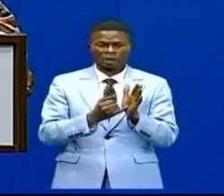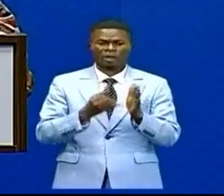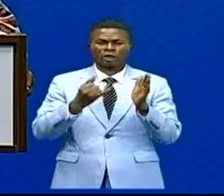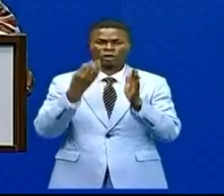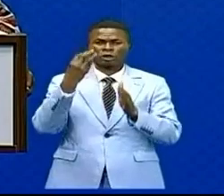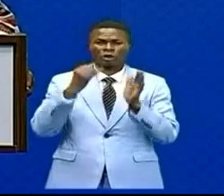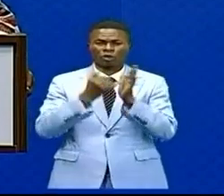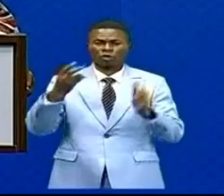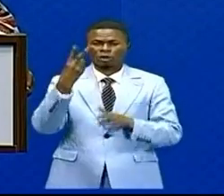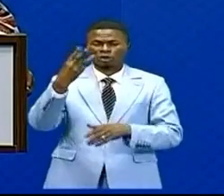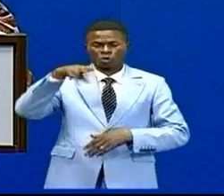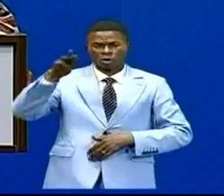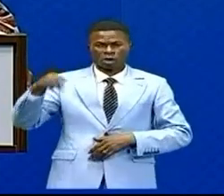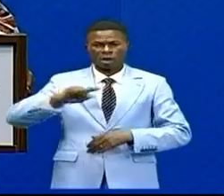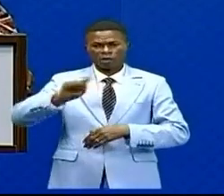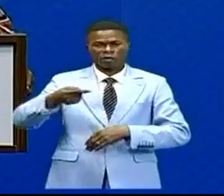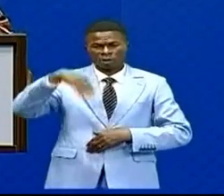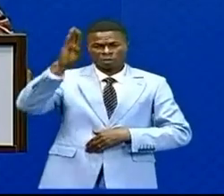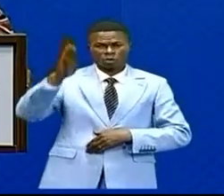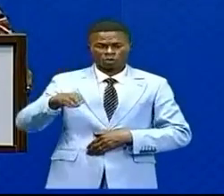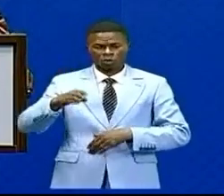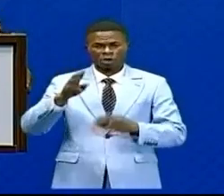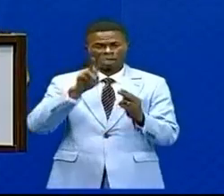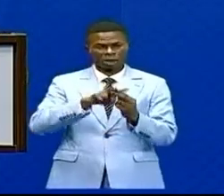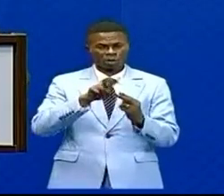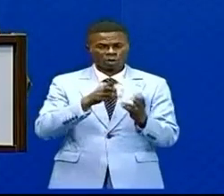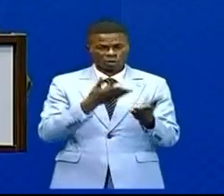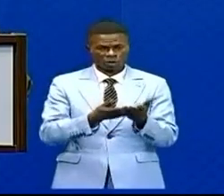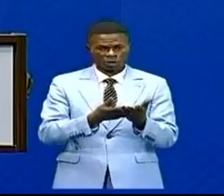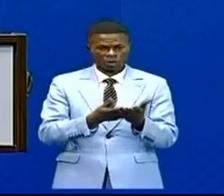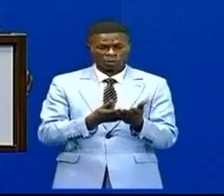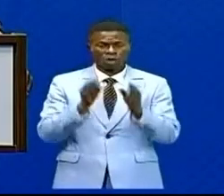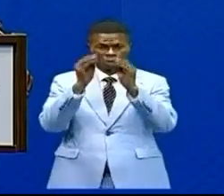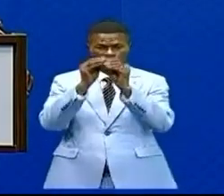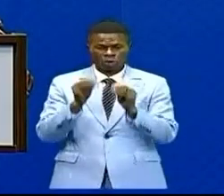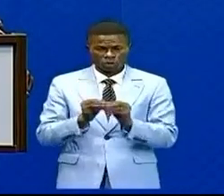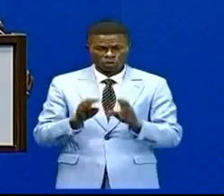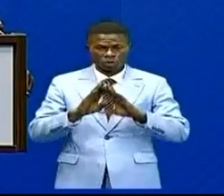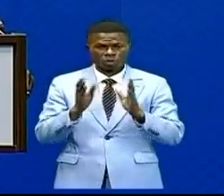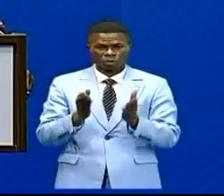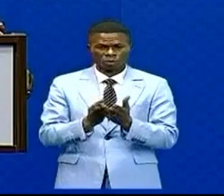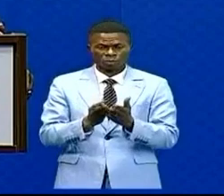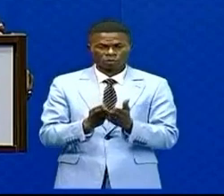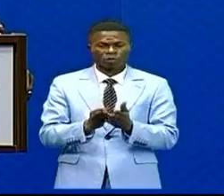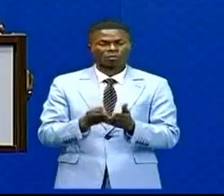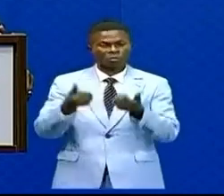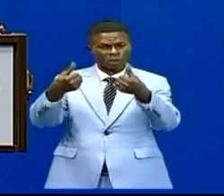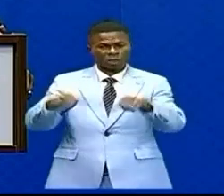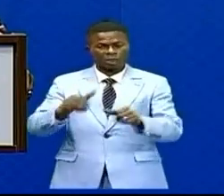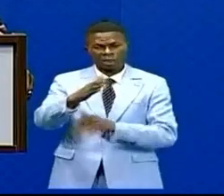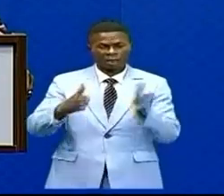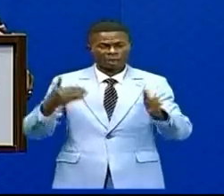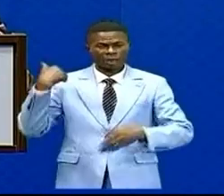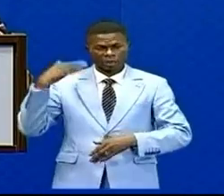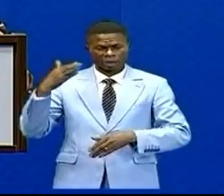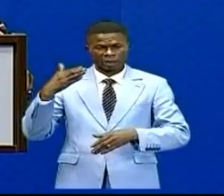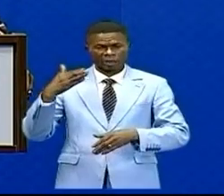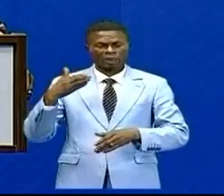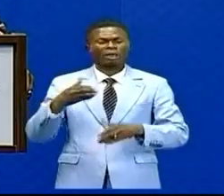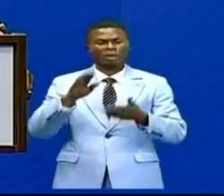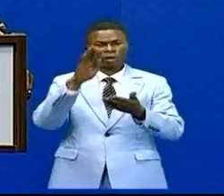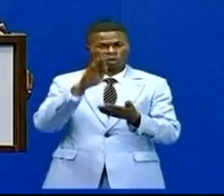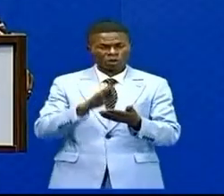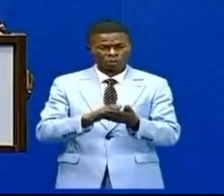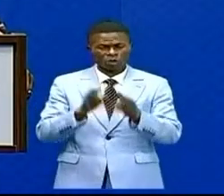96,63% par rapport aux prévisions. En somme, le solde du budget général déficitaire